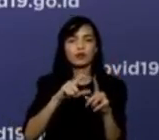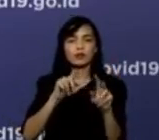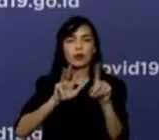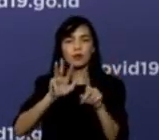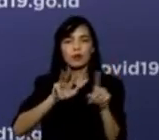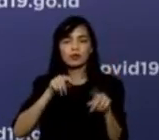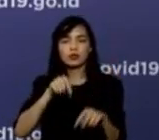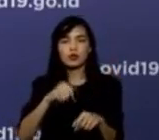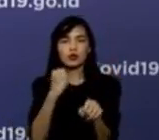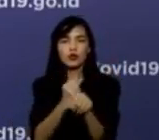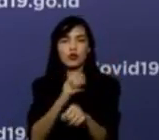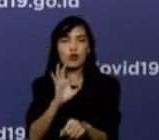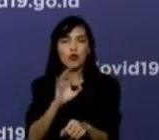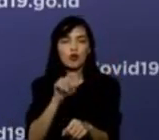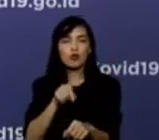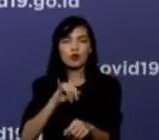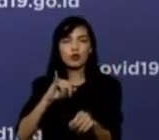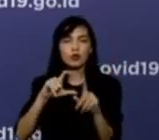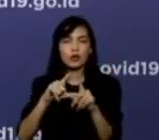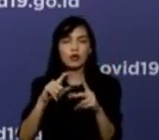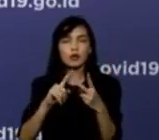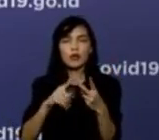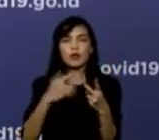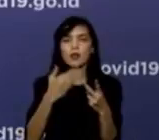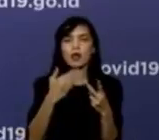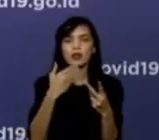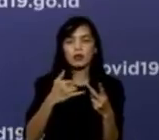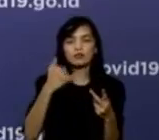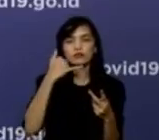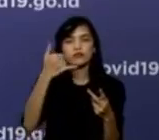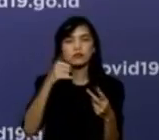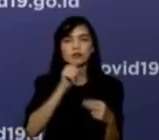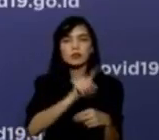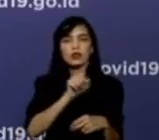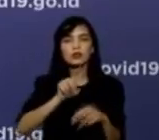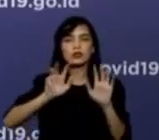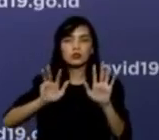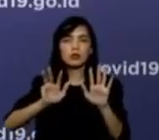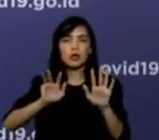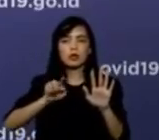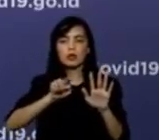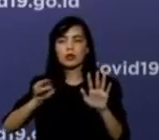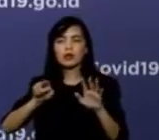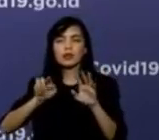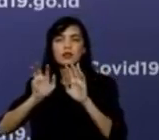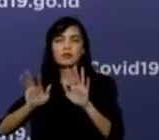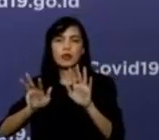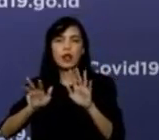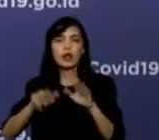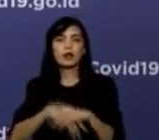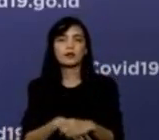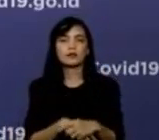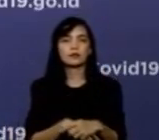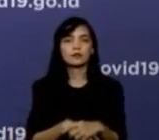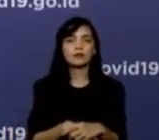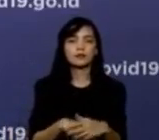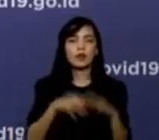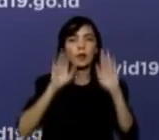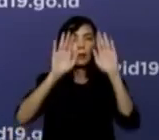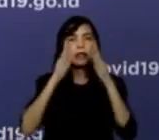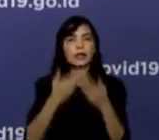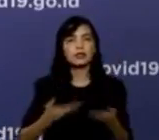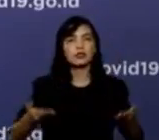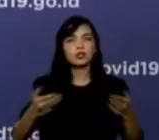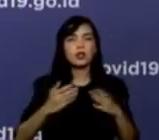covid19.go.id atau bertanya melalui hotline 119 extension 9 di akun